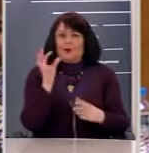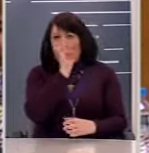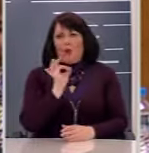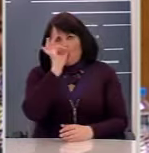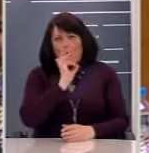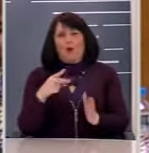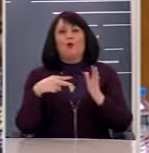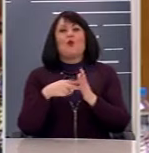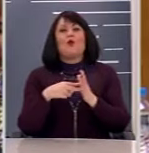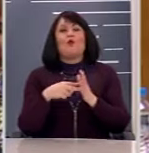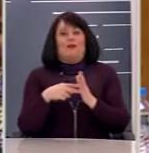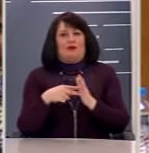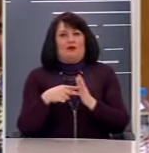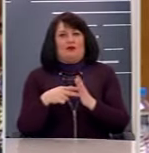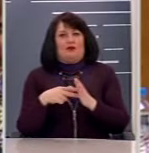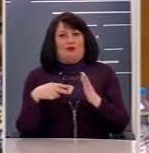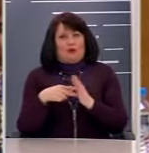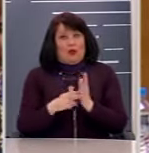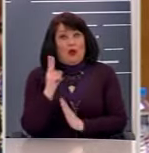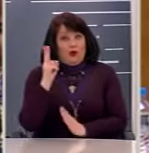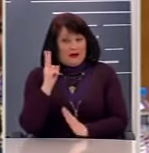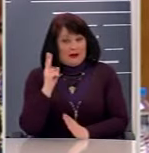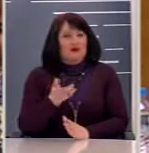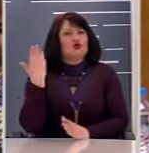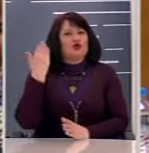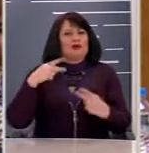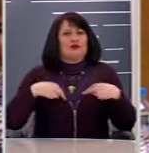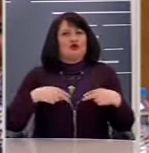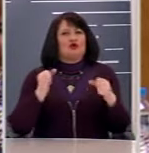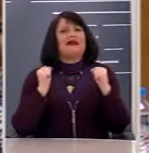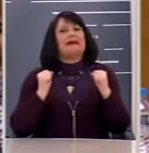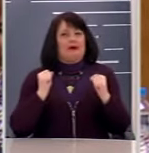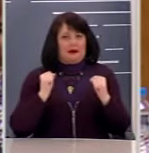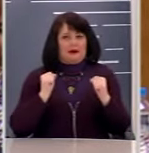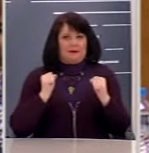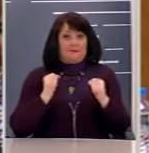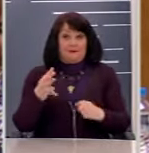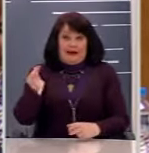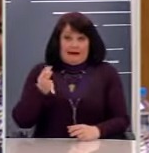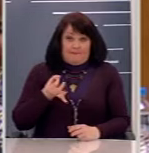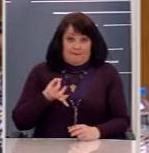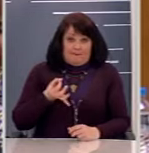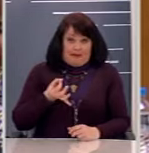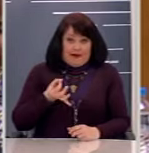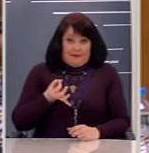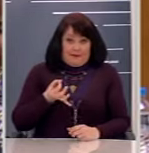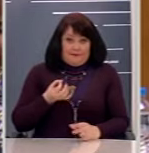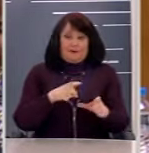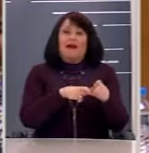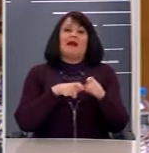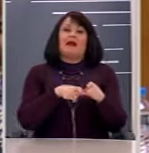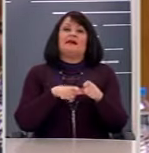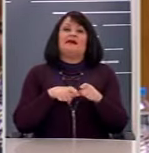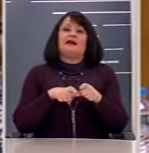Οκτωβρίου του 12, ο τότε Υπουργός Υγείας δήλωσε ότι οι εταιρείες που